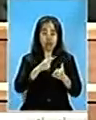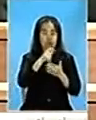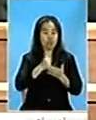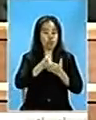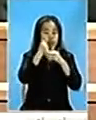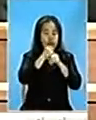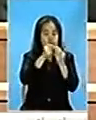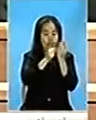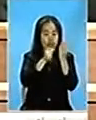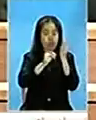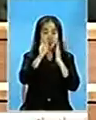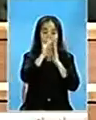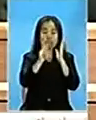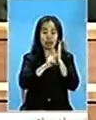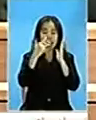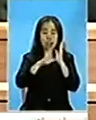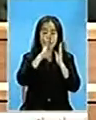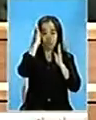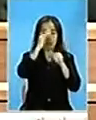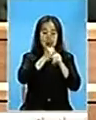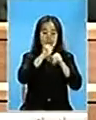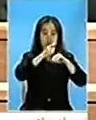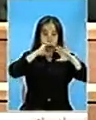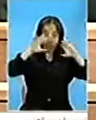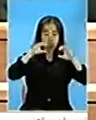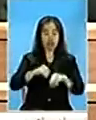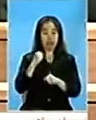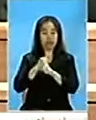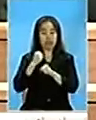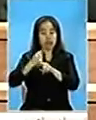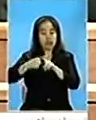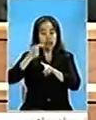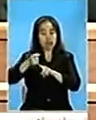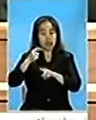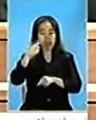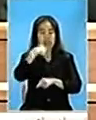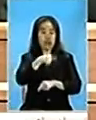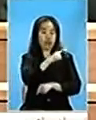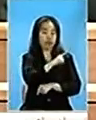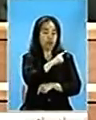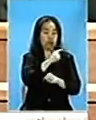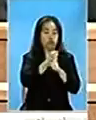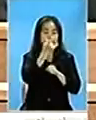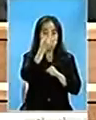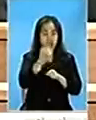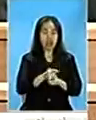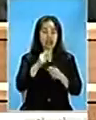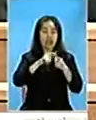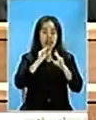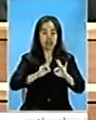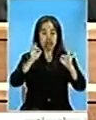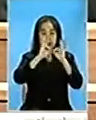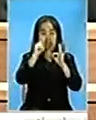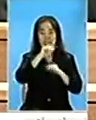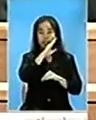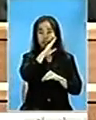างกฎหมายว่าถ้าเป็นข้าราชการหรือเป็นพนักงานที่รับผิดชอบในเรื่องใดโดยเฉพาะที่มีความสำคัญถ้